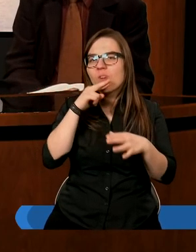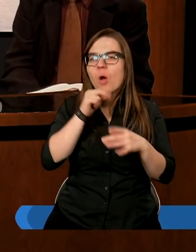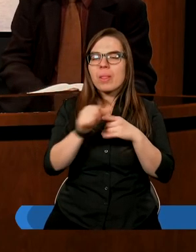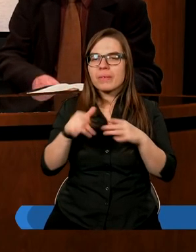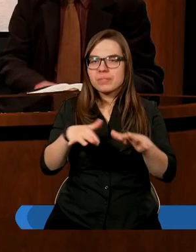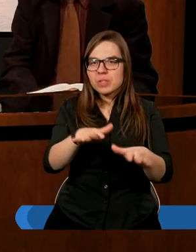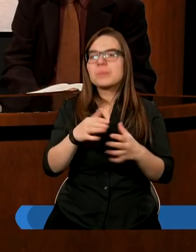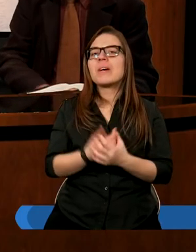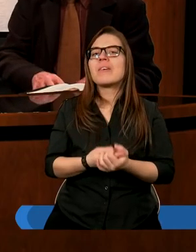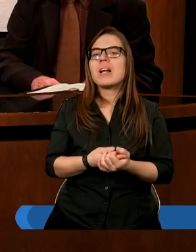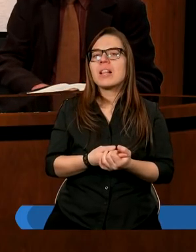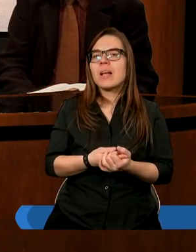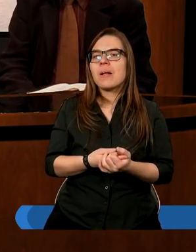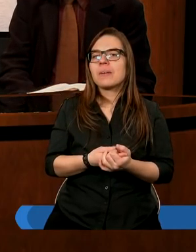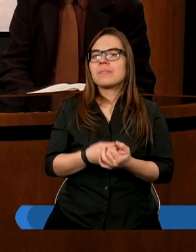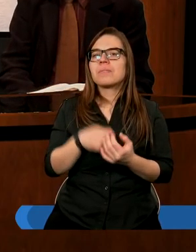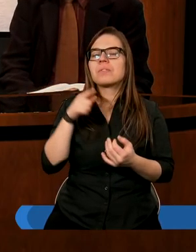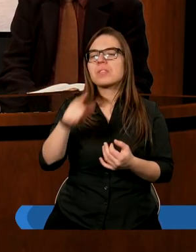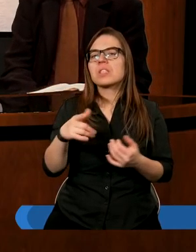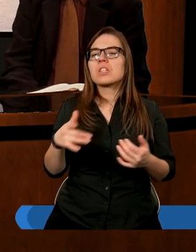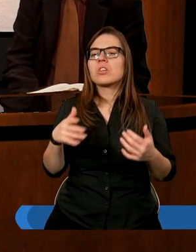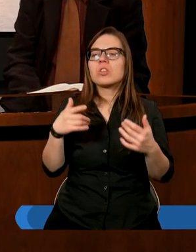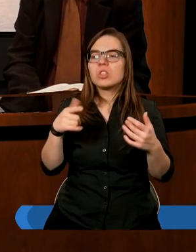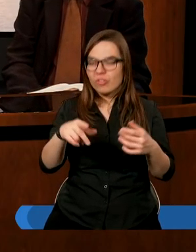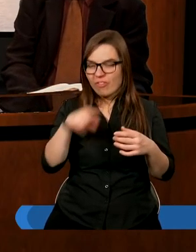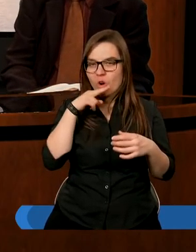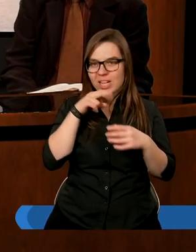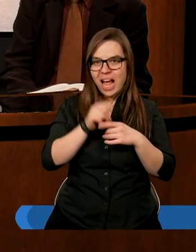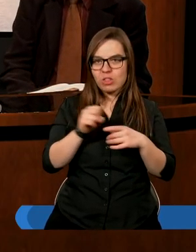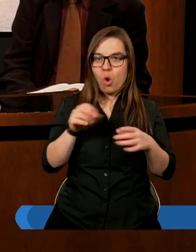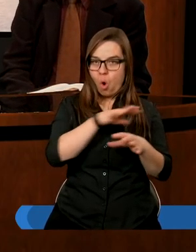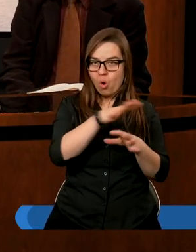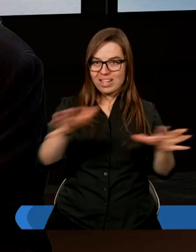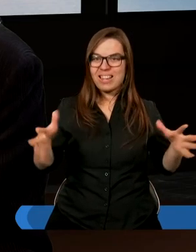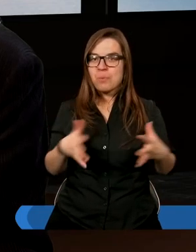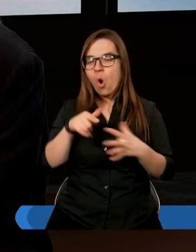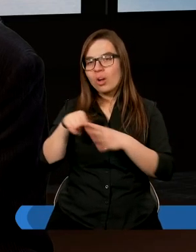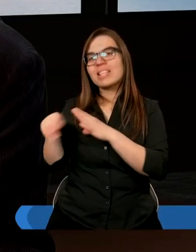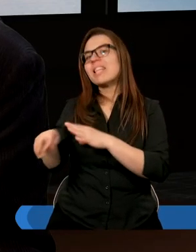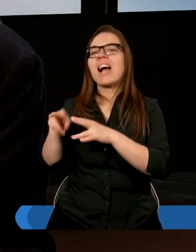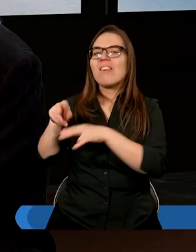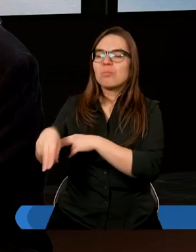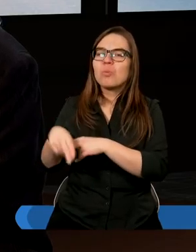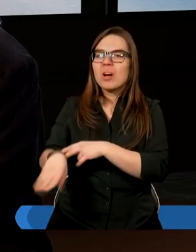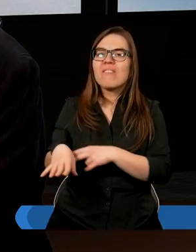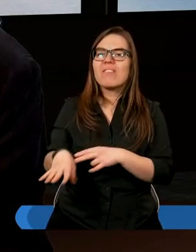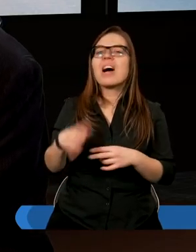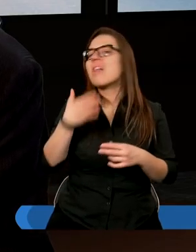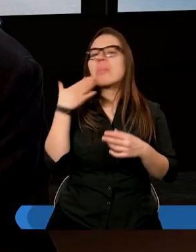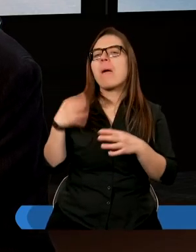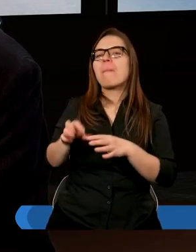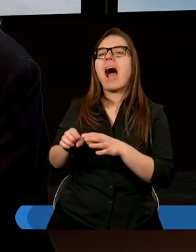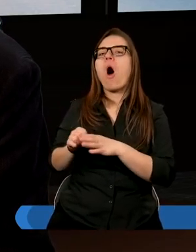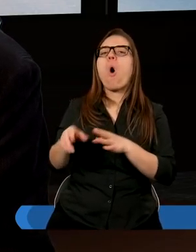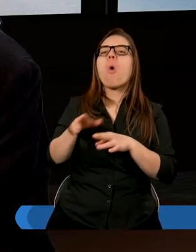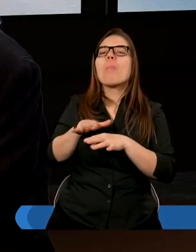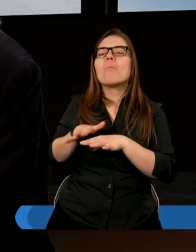spływa jako słodka żywa woda do tego zbiornika ale nie ma żadnego odpływu